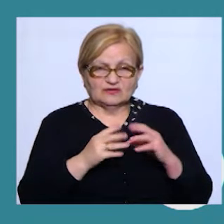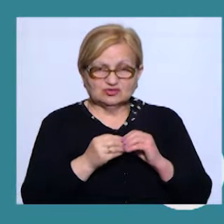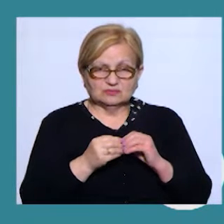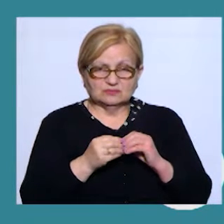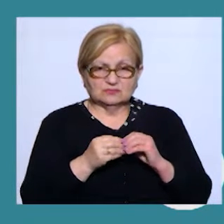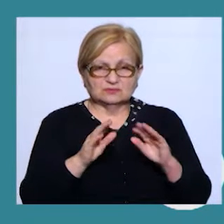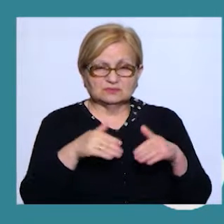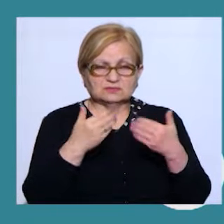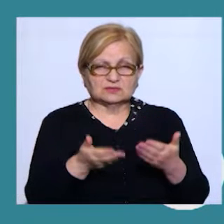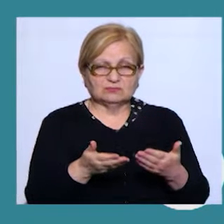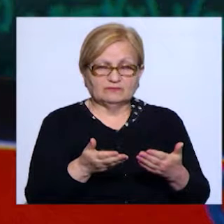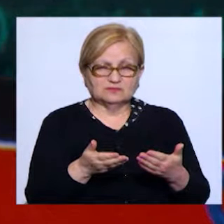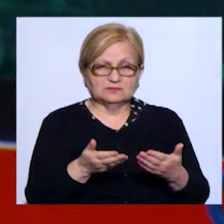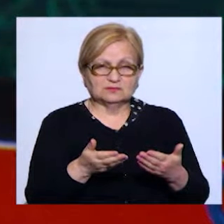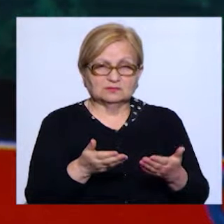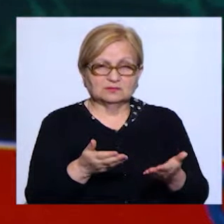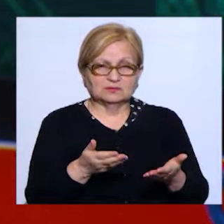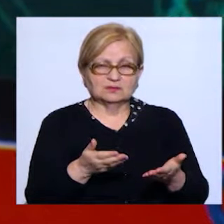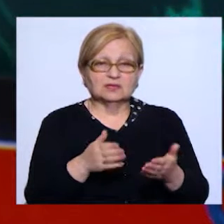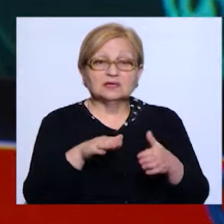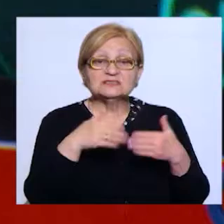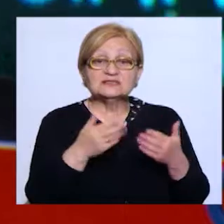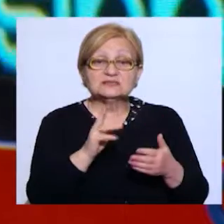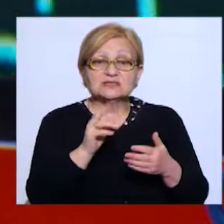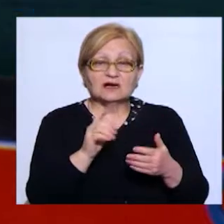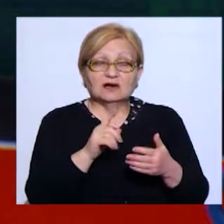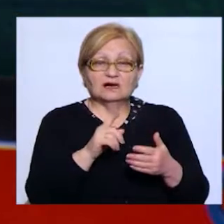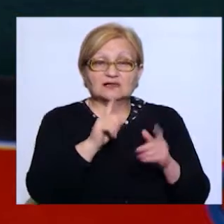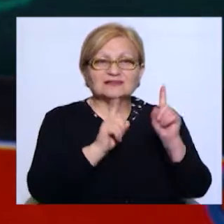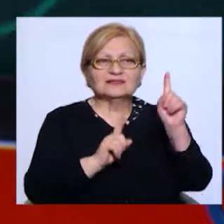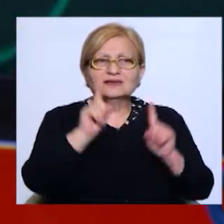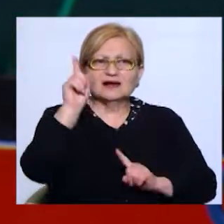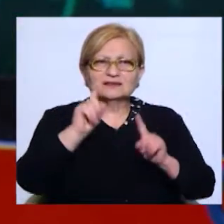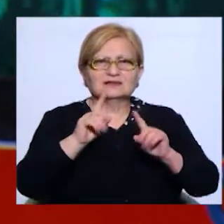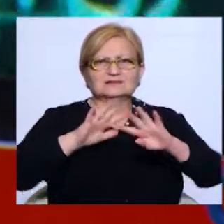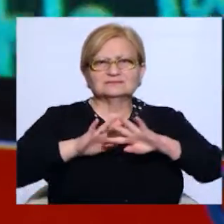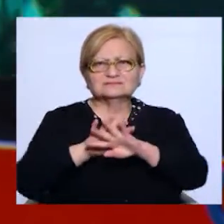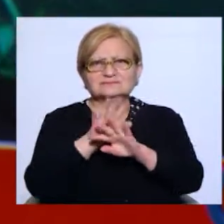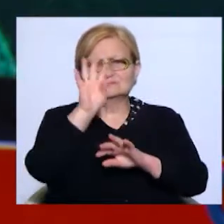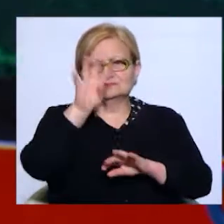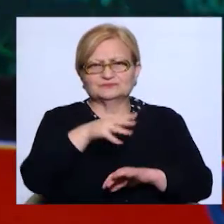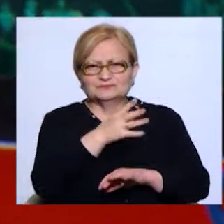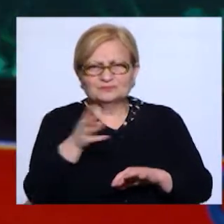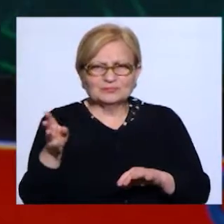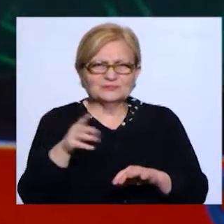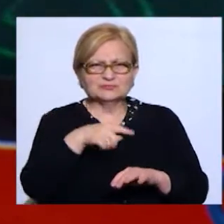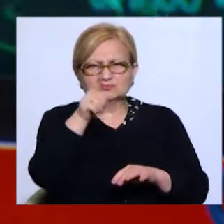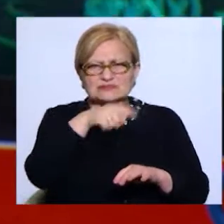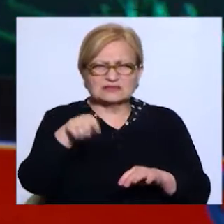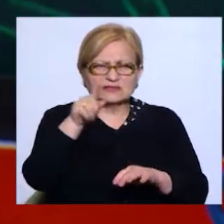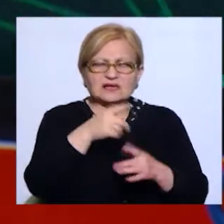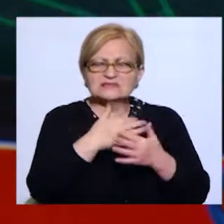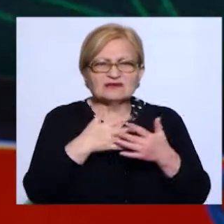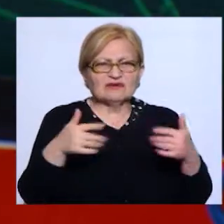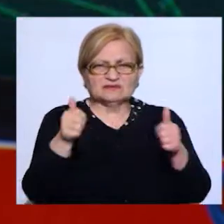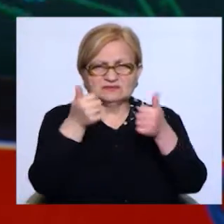და წარმოვადგინოთ. თქვენ უკვე იცით წარმოდგენა. დიაგრამების წრიულ, სვეტოვანი დიაგრამების წრიულ, დიაგრამების სხვადასხვა